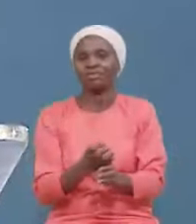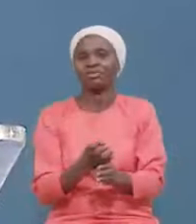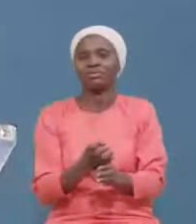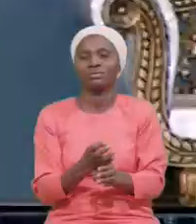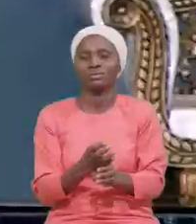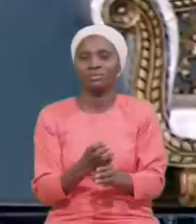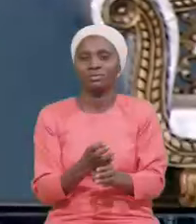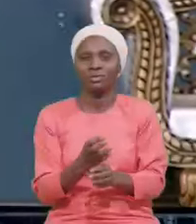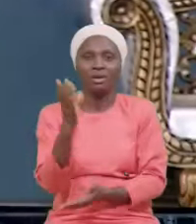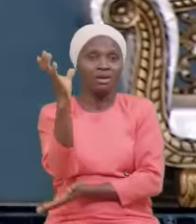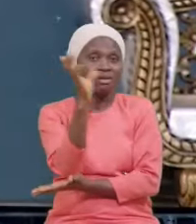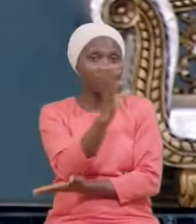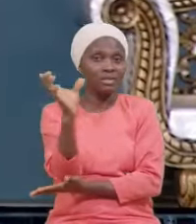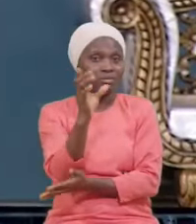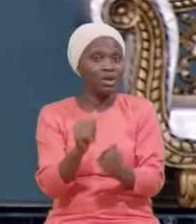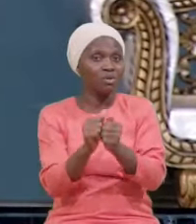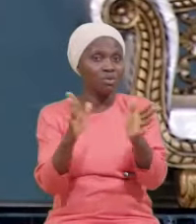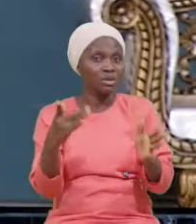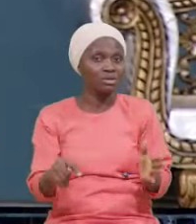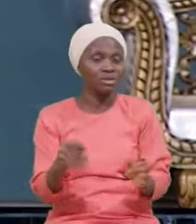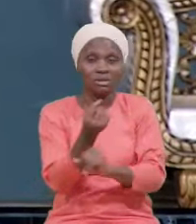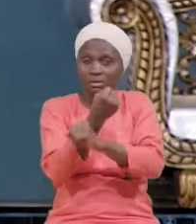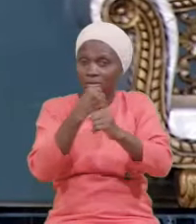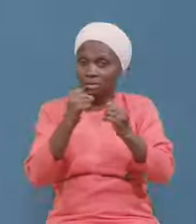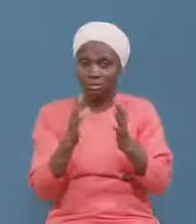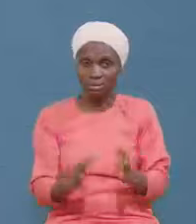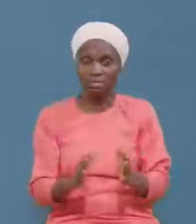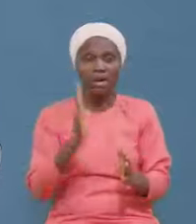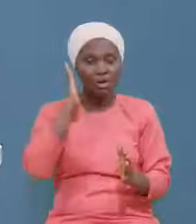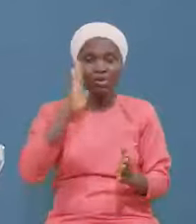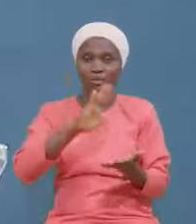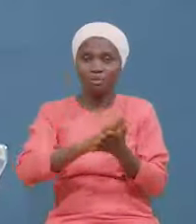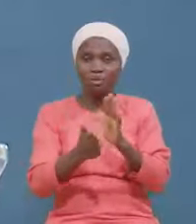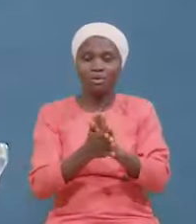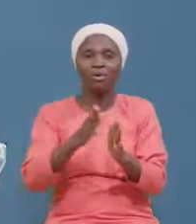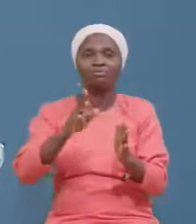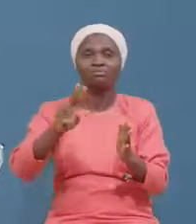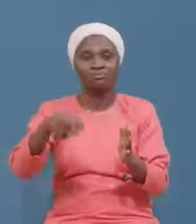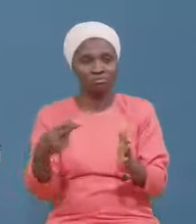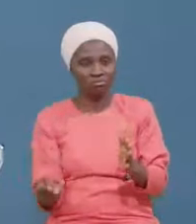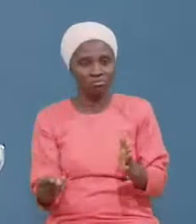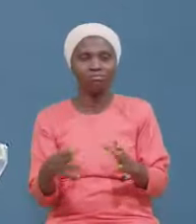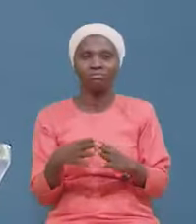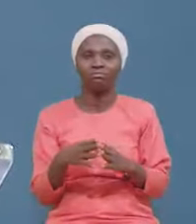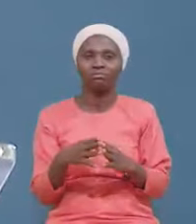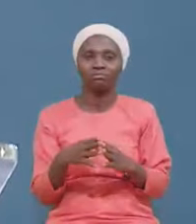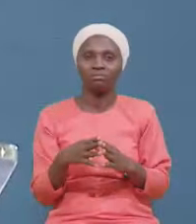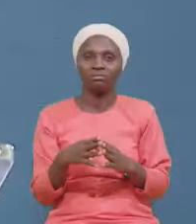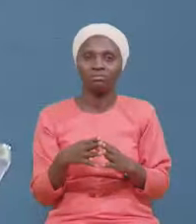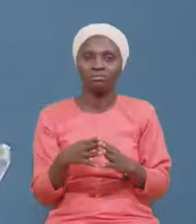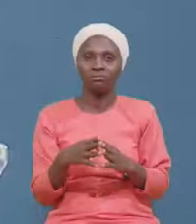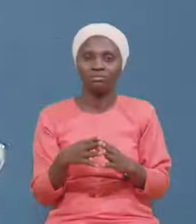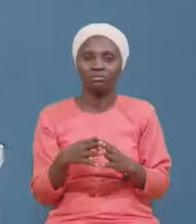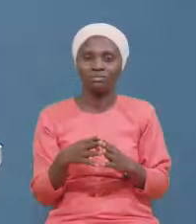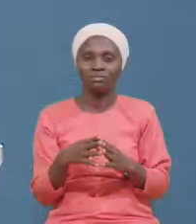రక్షకుడు. క్రిస్మస్ వితౌట్ ది సేవియర్ విల్ బి మీనింగ్లెస్. రక్షకుడు గనక లేకపోతే క్రిస్మస్ కి అర్థమే లేదు.